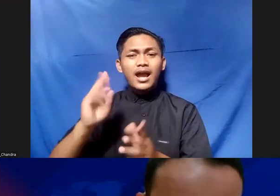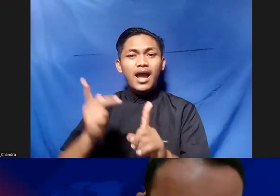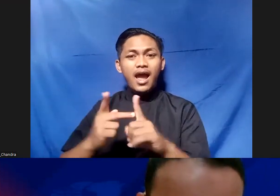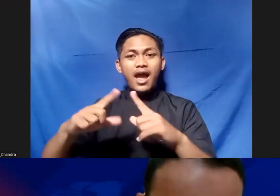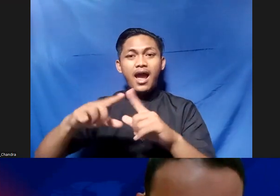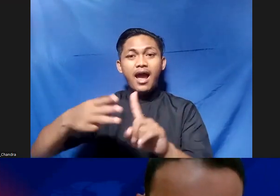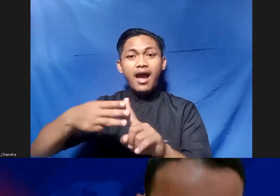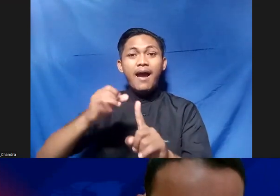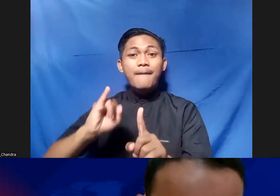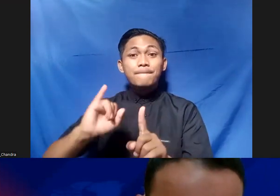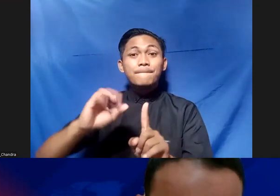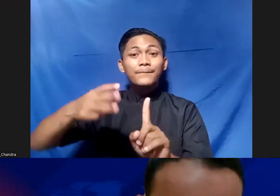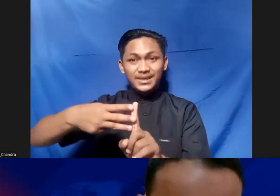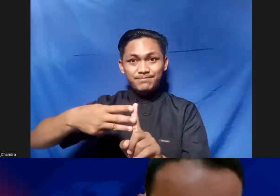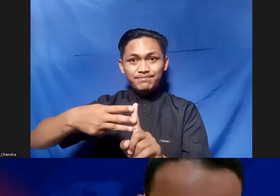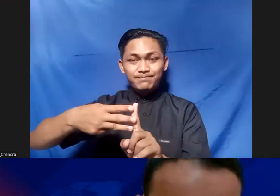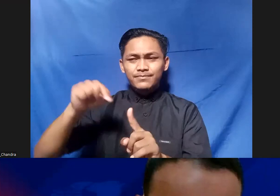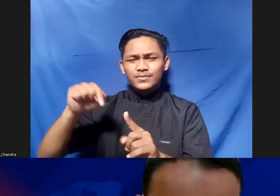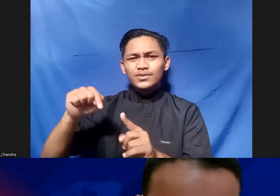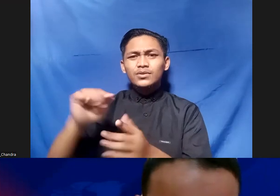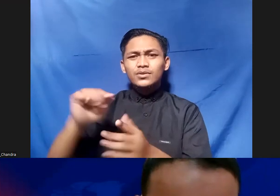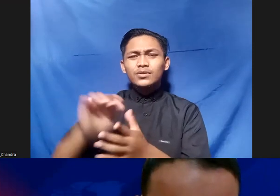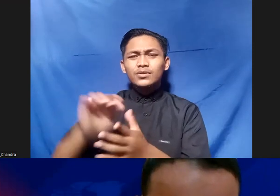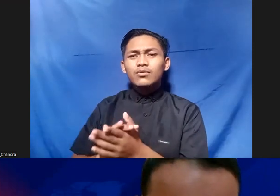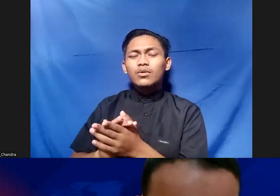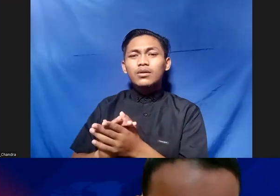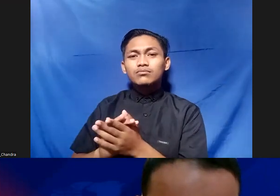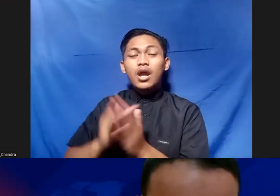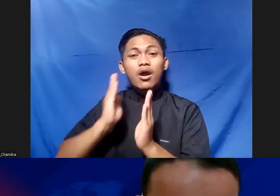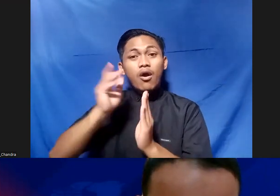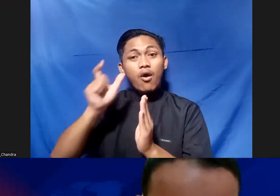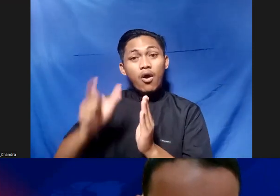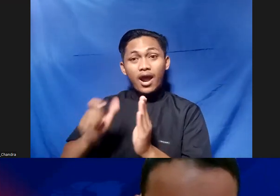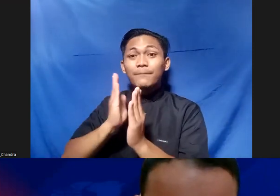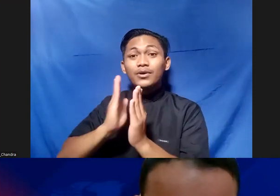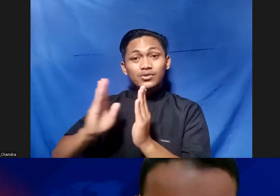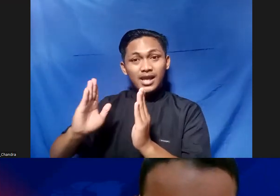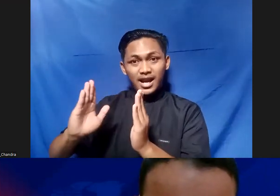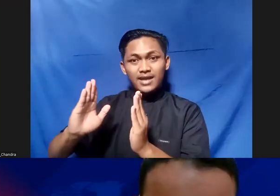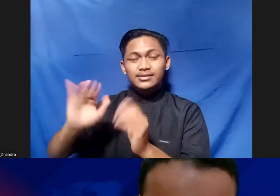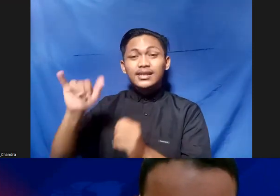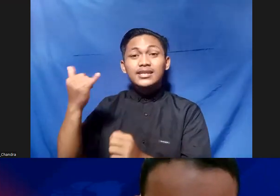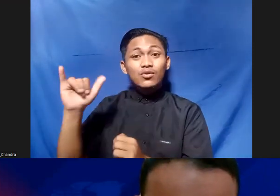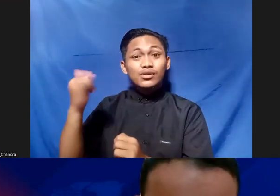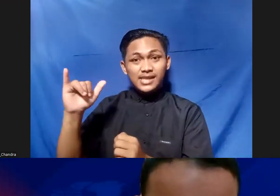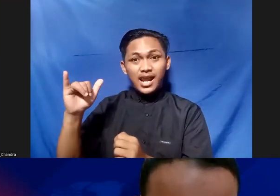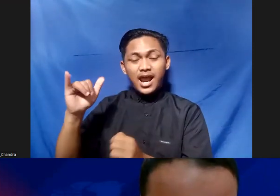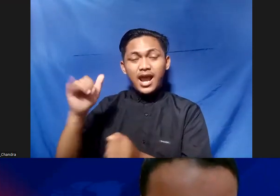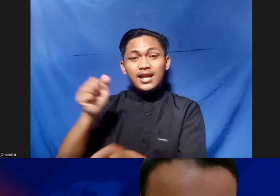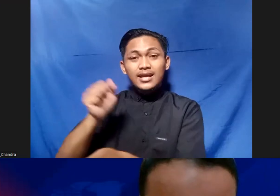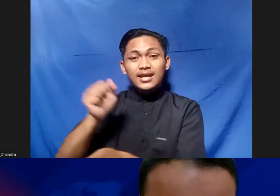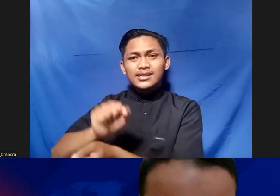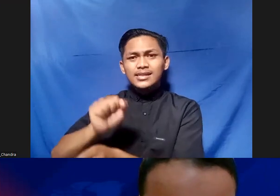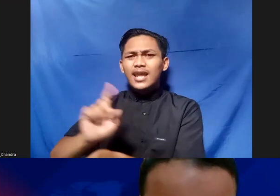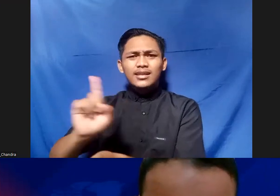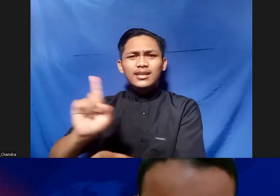ahli pertama di perpustakaan UIN Sunan Kalijaga beliau bekerja di bagian repository perpustakaan UIN Sunan Kalijaga dan juga